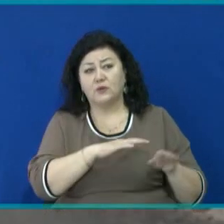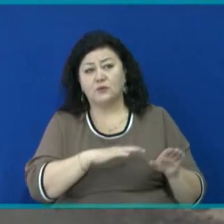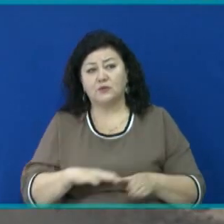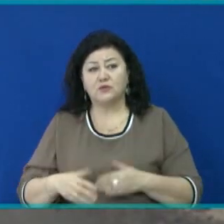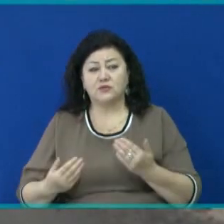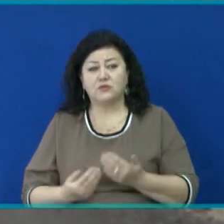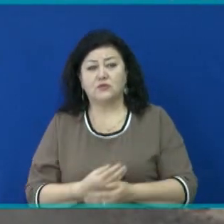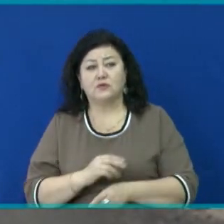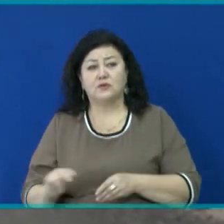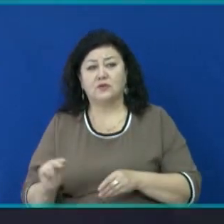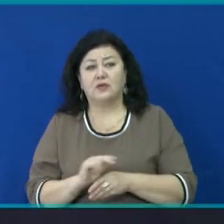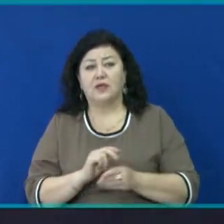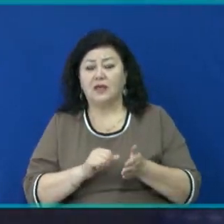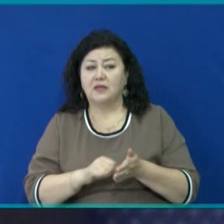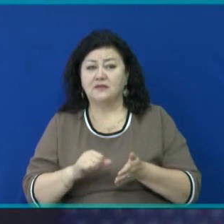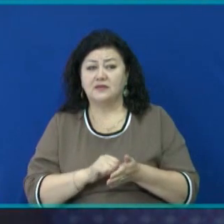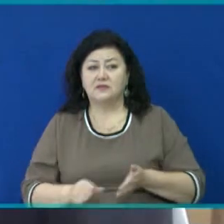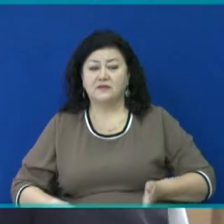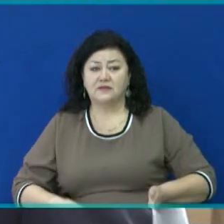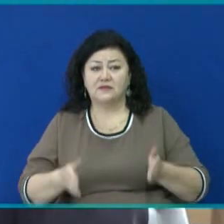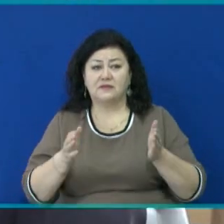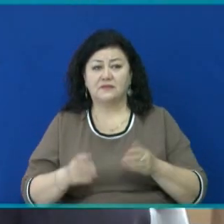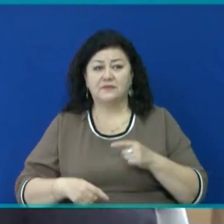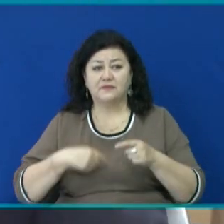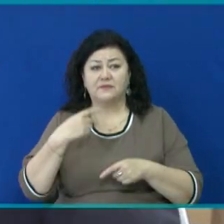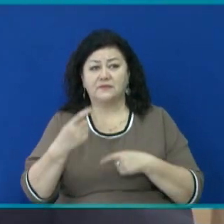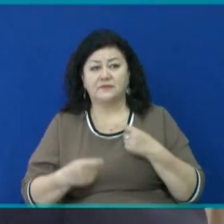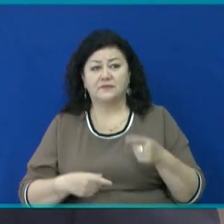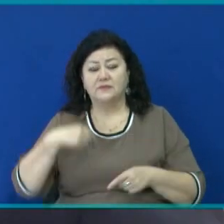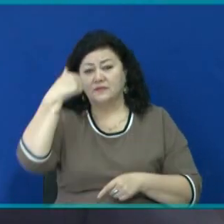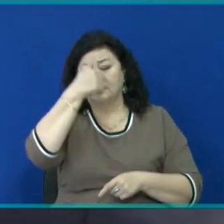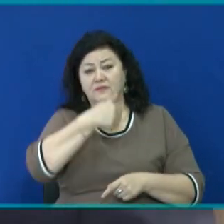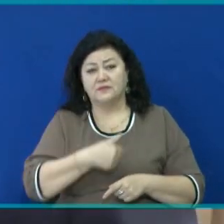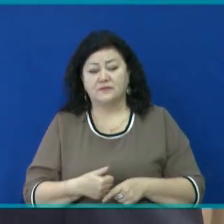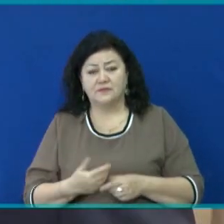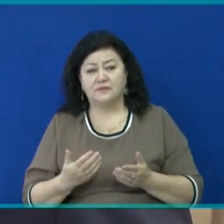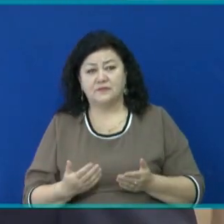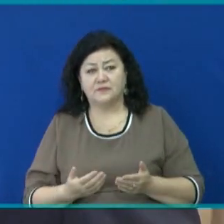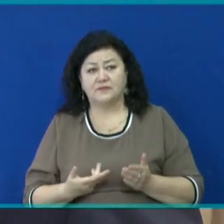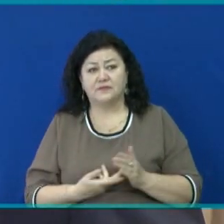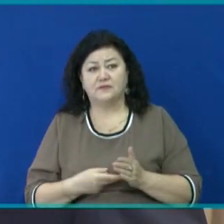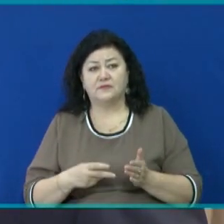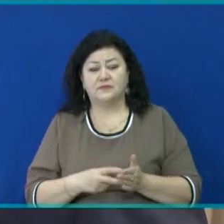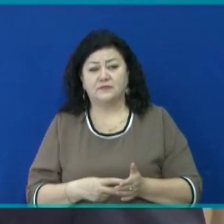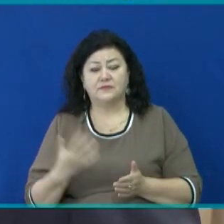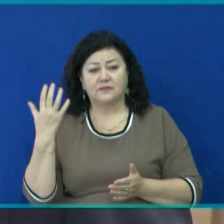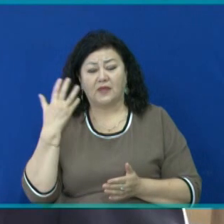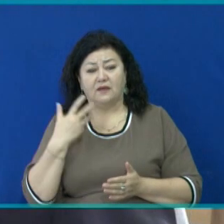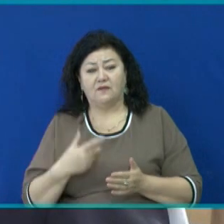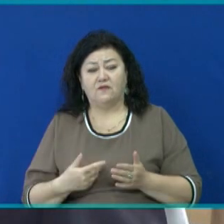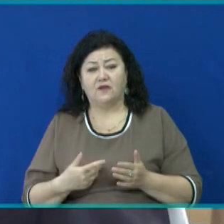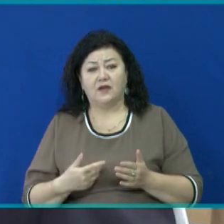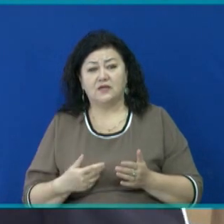жөндеуден өтіп, асфальт төселген екен. Біз келесі жылда осында ауқымды жұмыстарды мынау әрбір ауылдардың